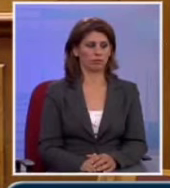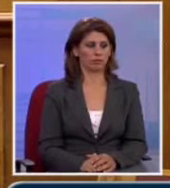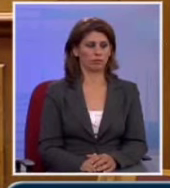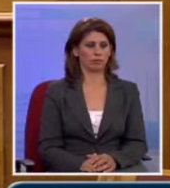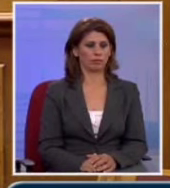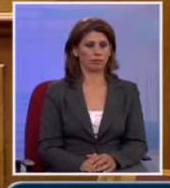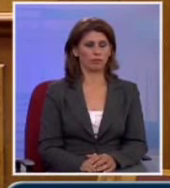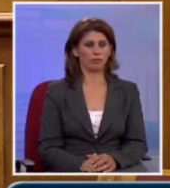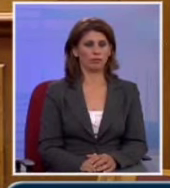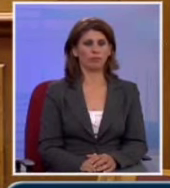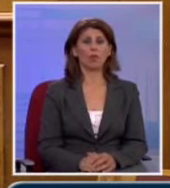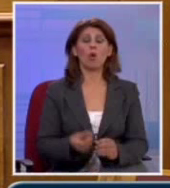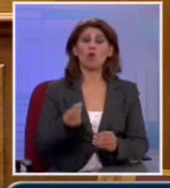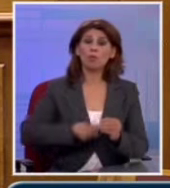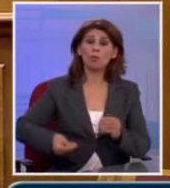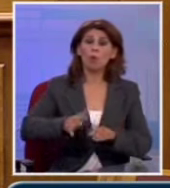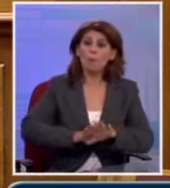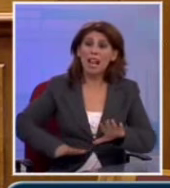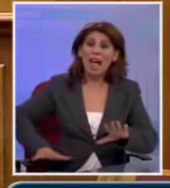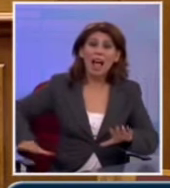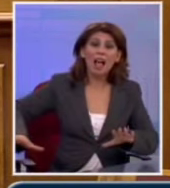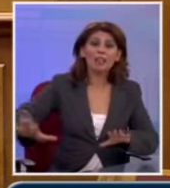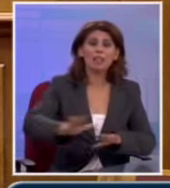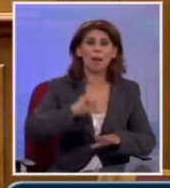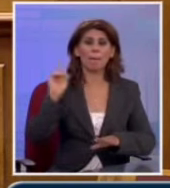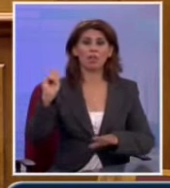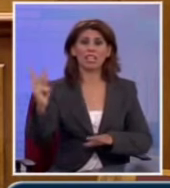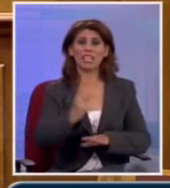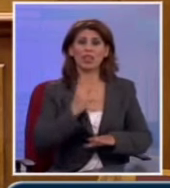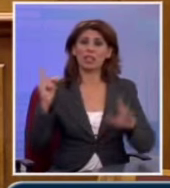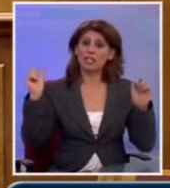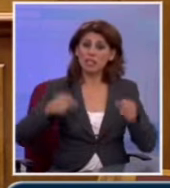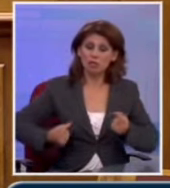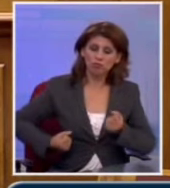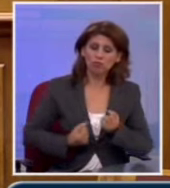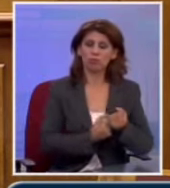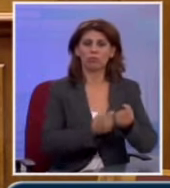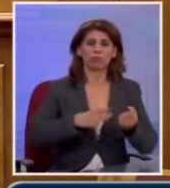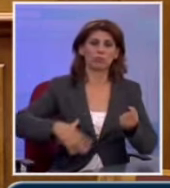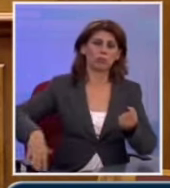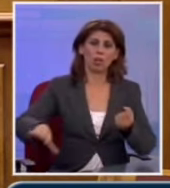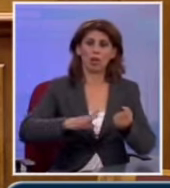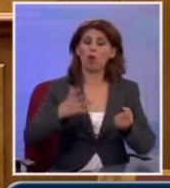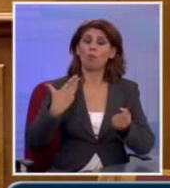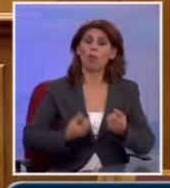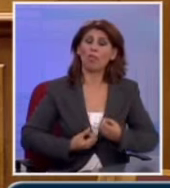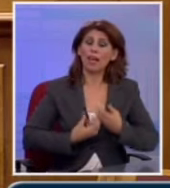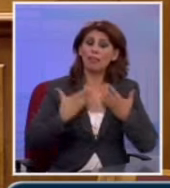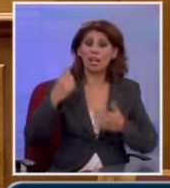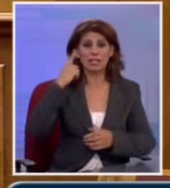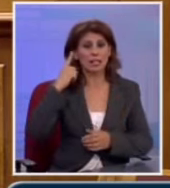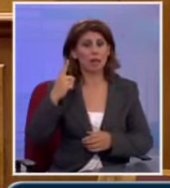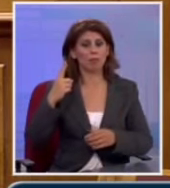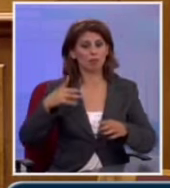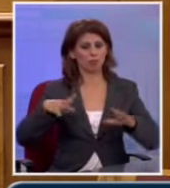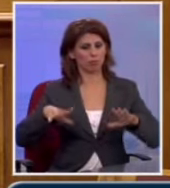Και όσο πιο πλατιά η κοινωνική και πολιτική συνένεση του λαού μας, που θα εκφράσει την άποψή του